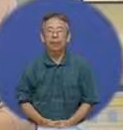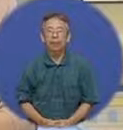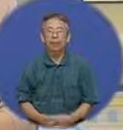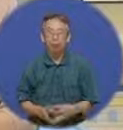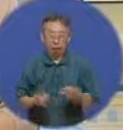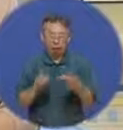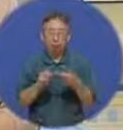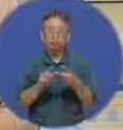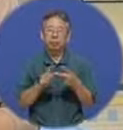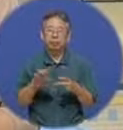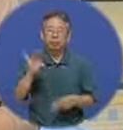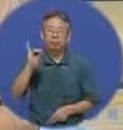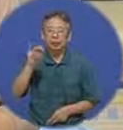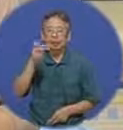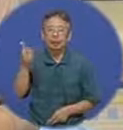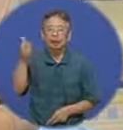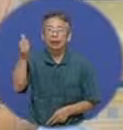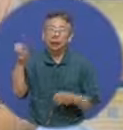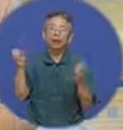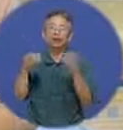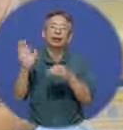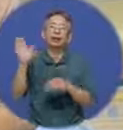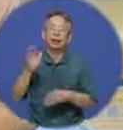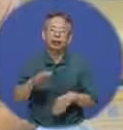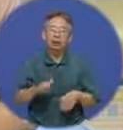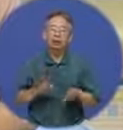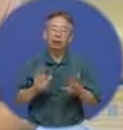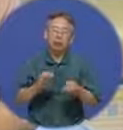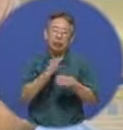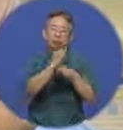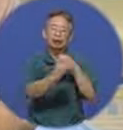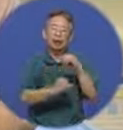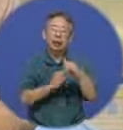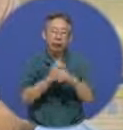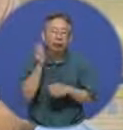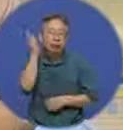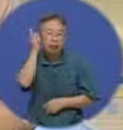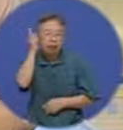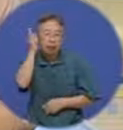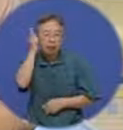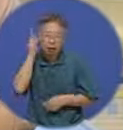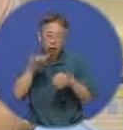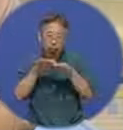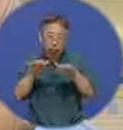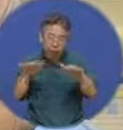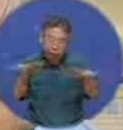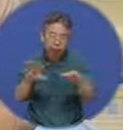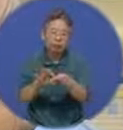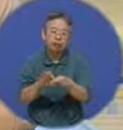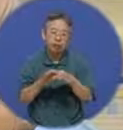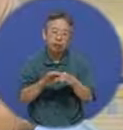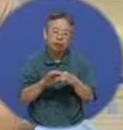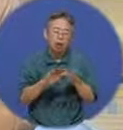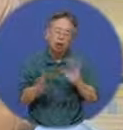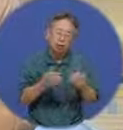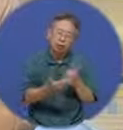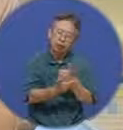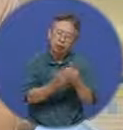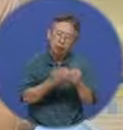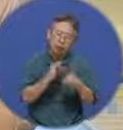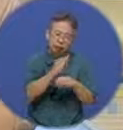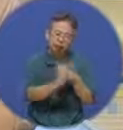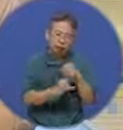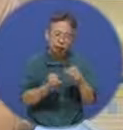続いては知事と語るです。今インターネットや携帯電話の普及によって、子どもたちを取り巻くネット環